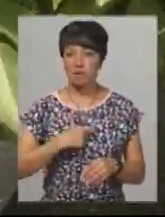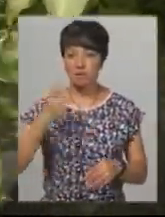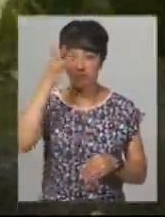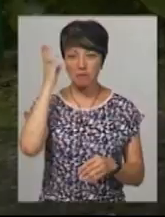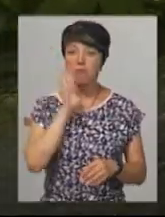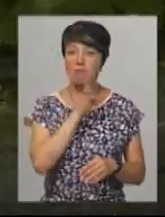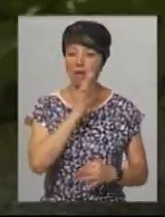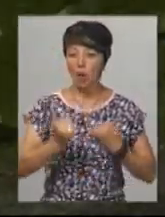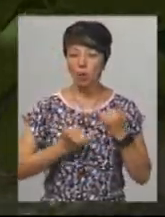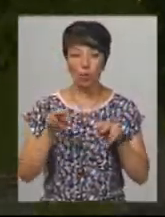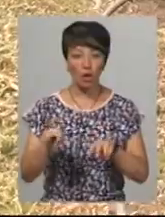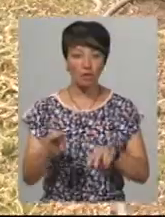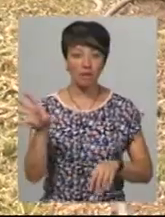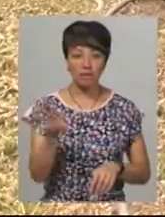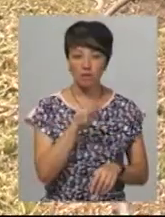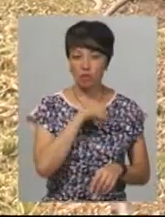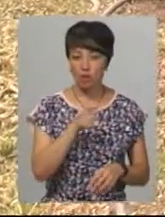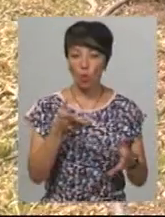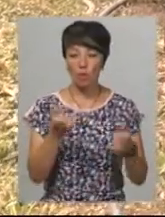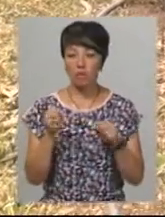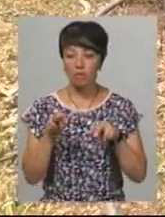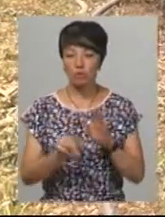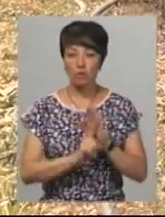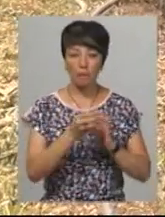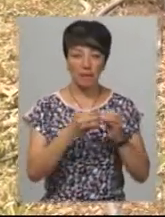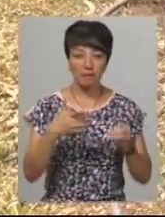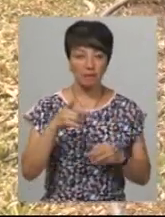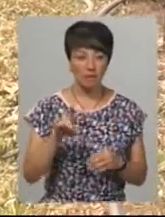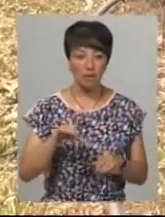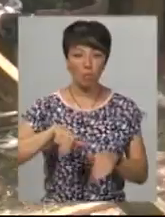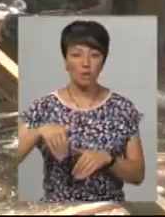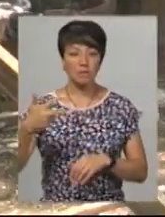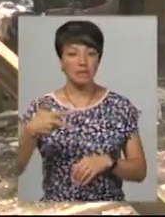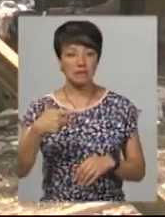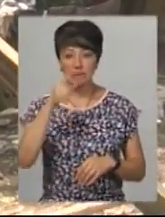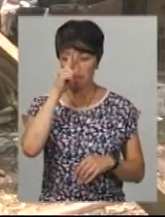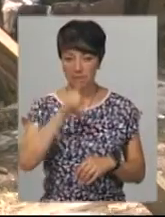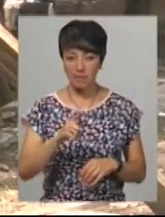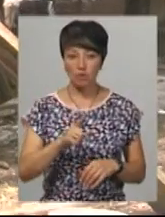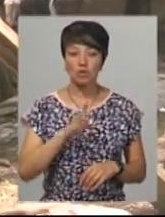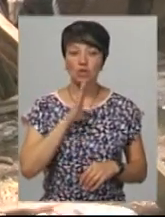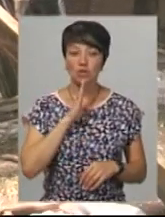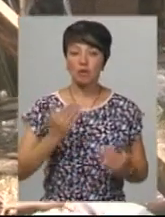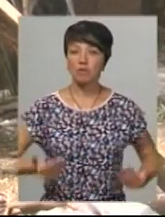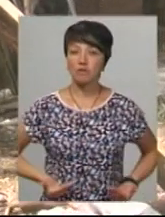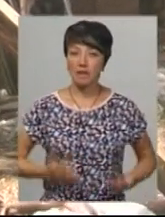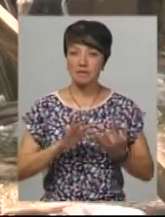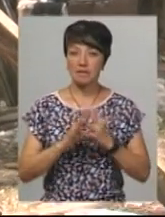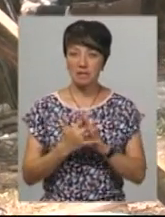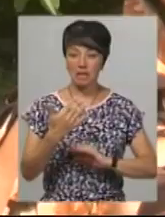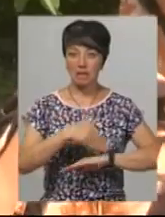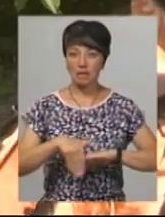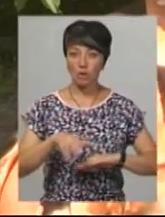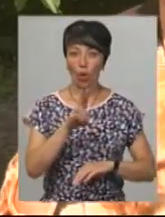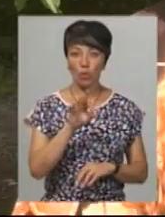матір, яку доглядала весь цей час та отримувала як опікун спочатку 15 гривень, а потім 30 на місяць. Що жінка проживала в Немичинцях за адресою